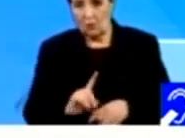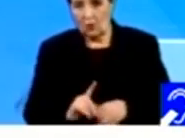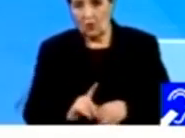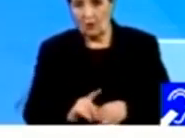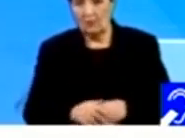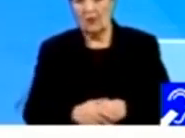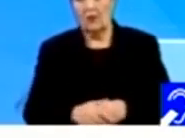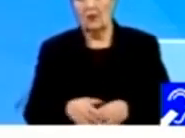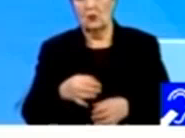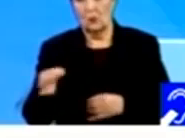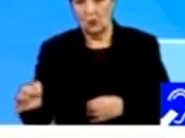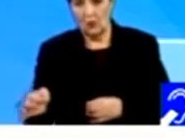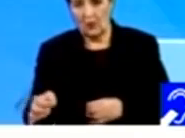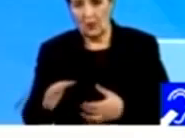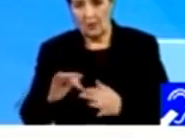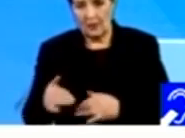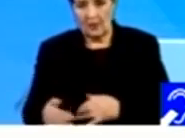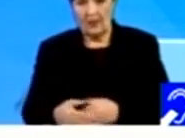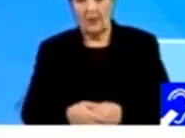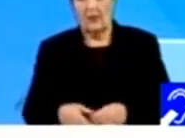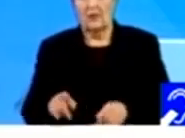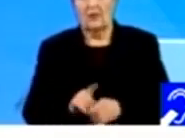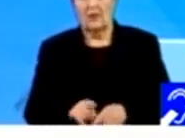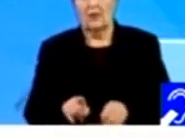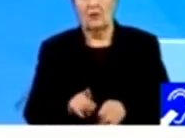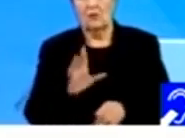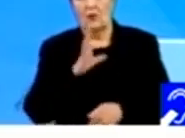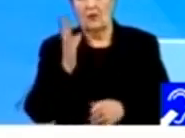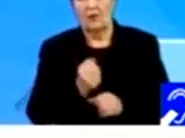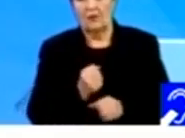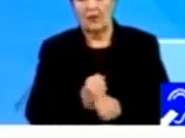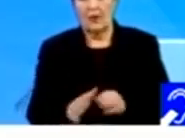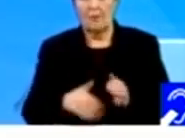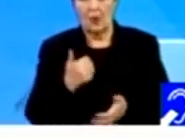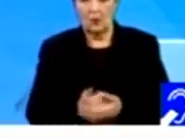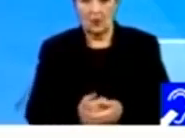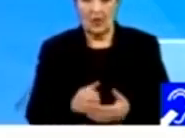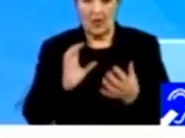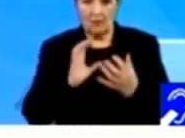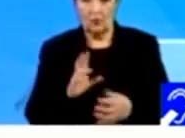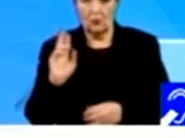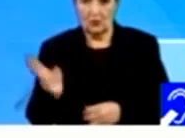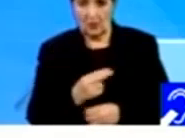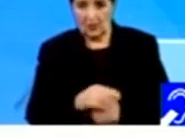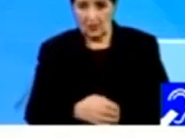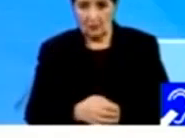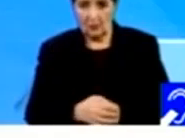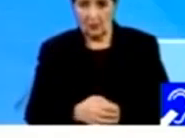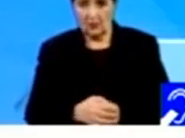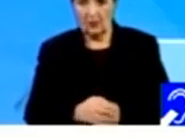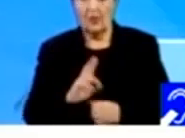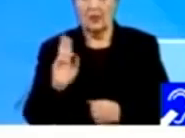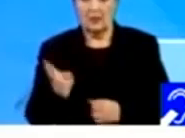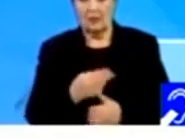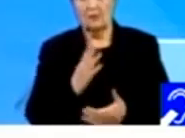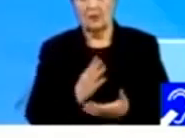inclusiv în suburbii să ajungă, iar nodurile să fie fixate în felul următor. Prioritate pentru autobuz, troleibus. Troleibuse mai avem și de